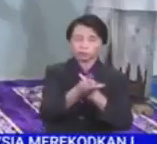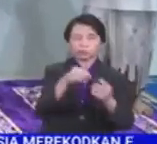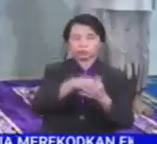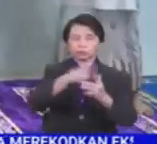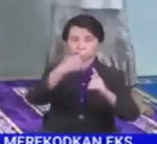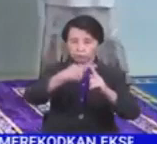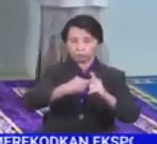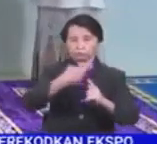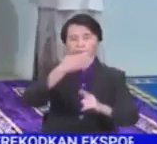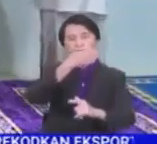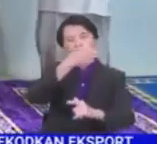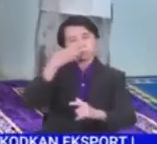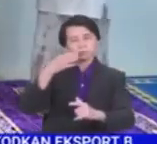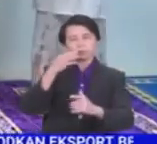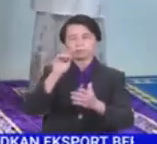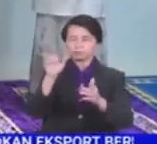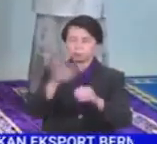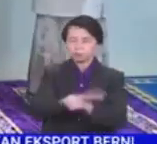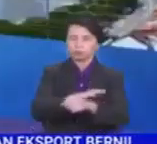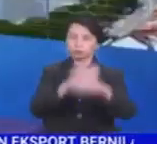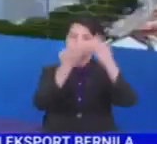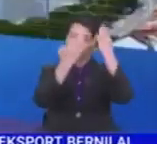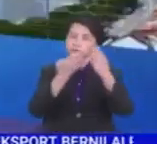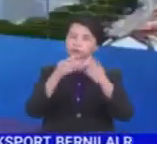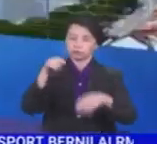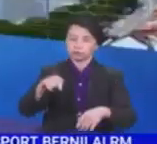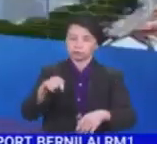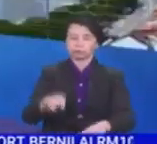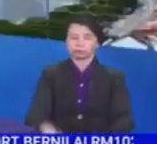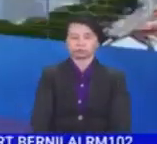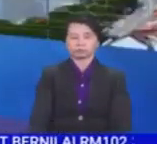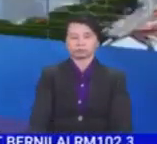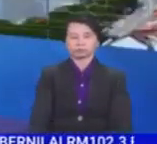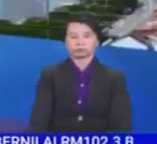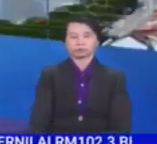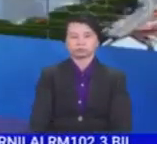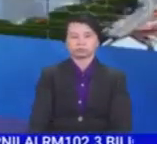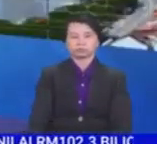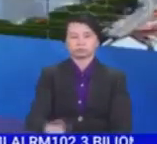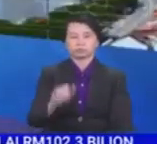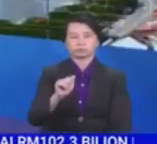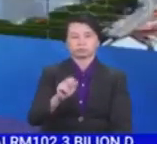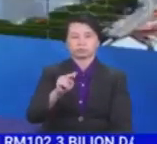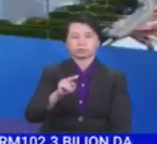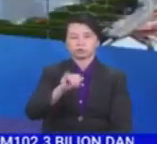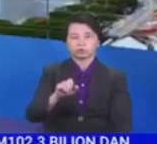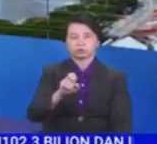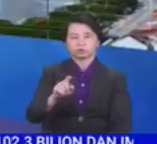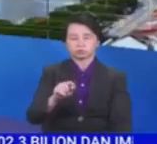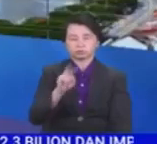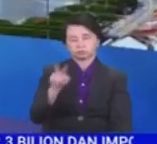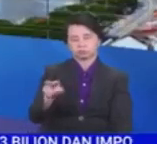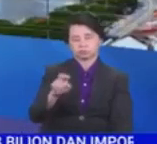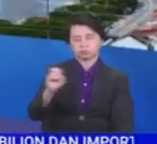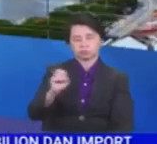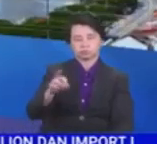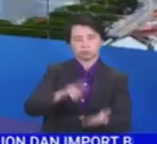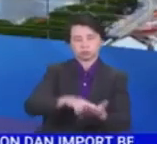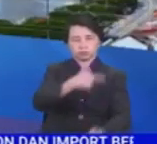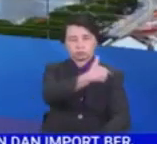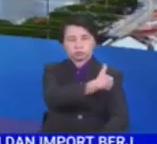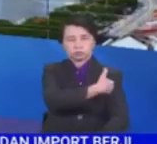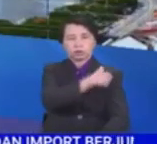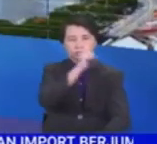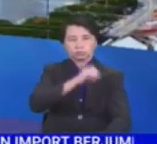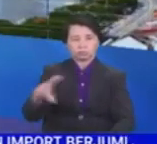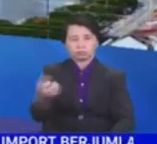dalam bulan Ramadhan yang penuh berkah ini Hai anjing piaraan yang didapati tidak mempunyai icon vaksinasi